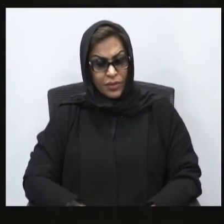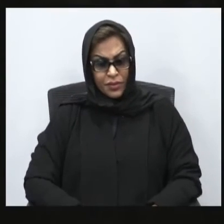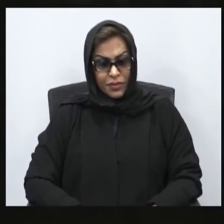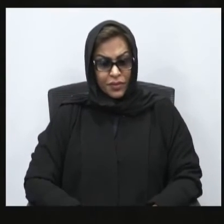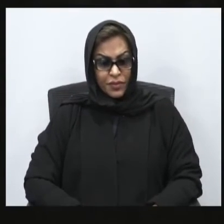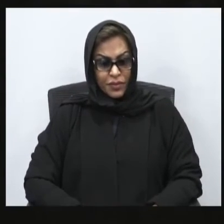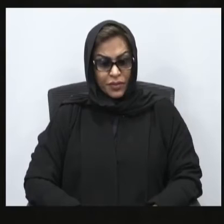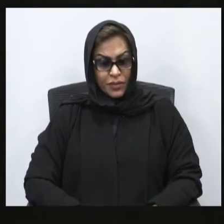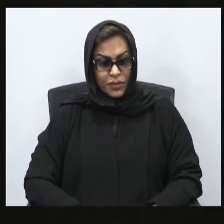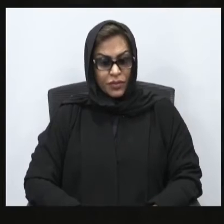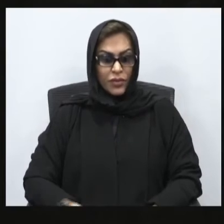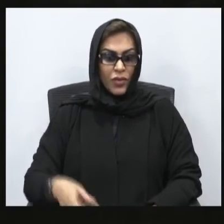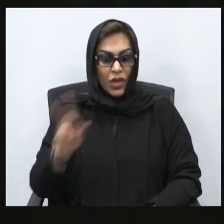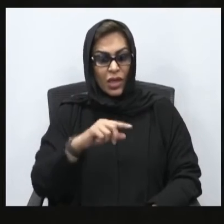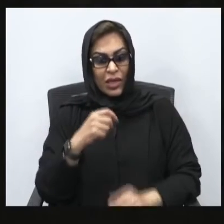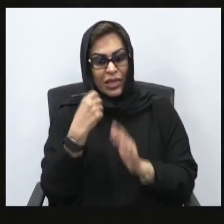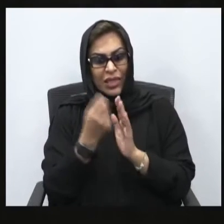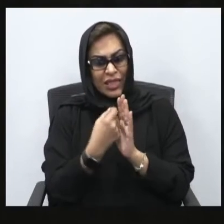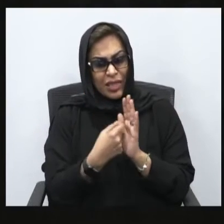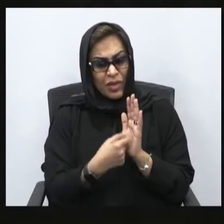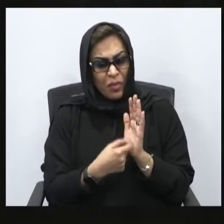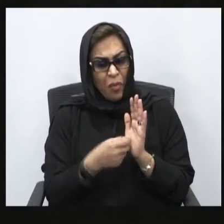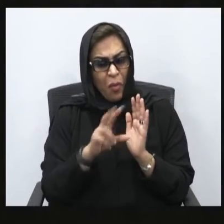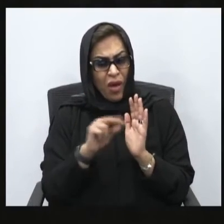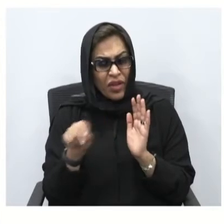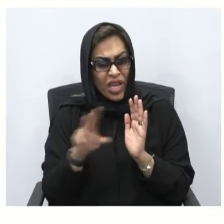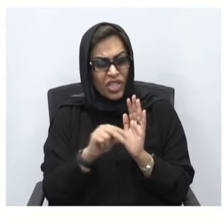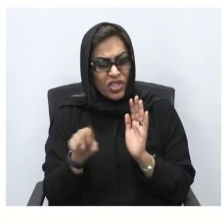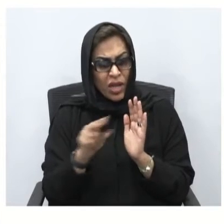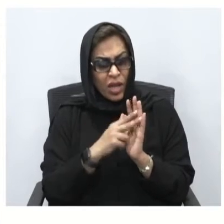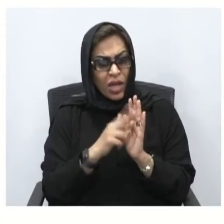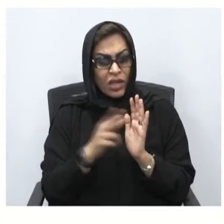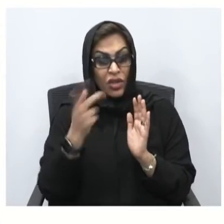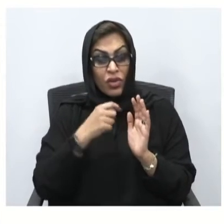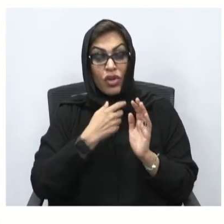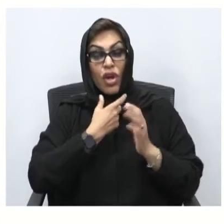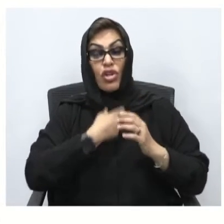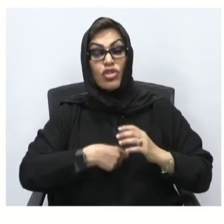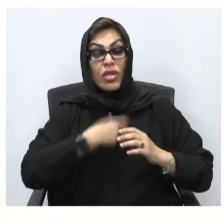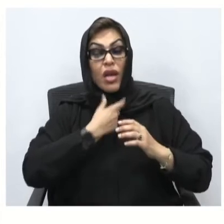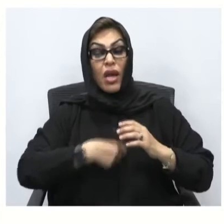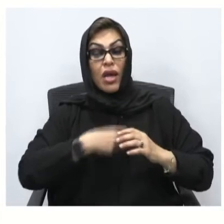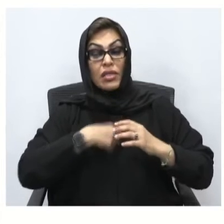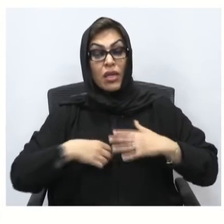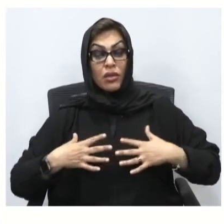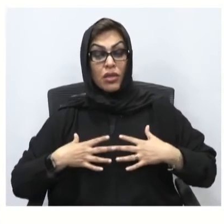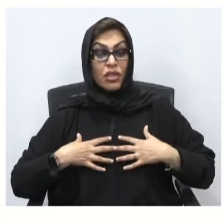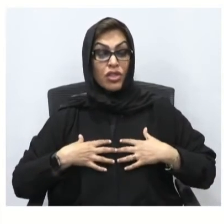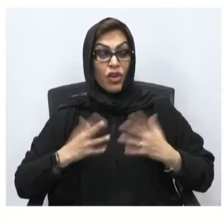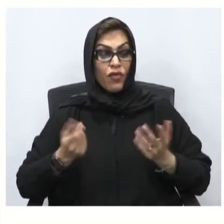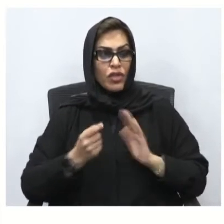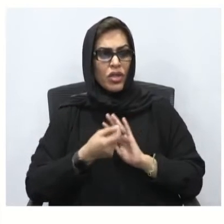الطبيعي لو طلب منك او منك كتابه بعض الاشياء التي ممكن ان تظر جهاز